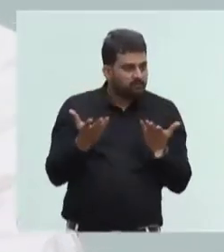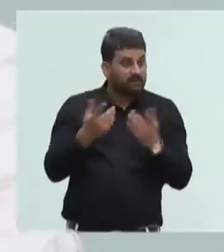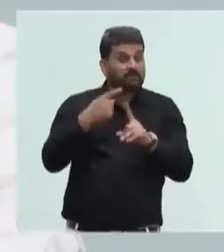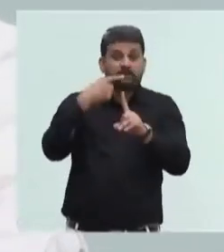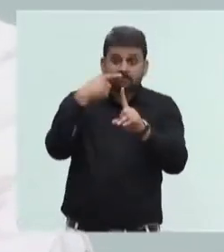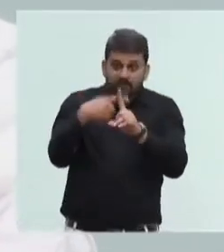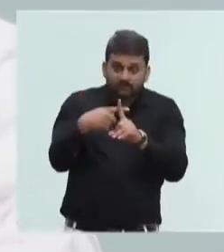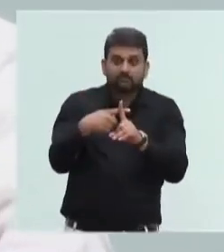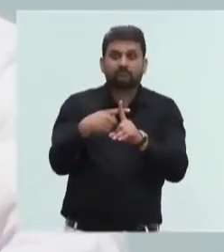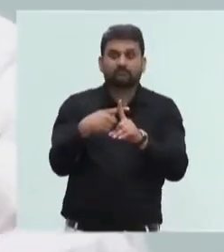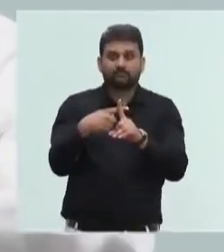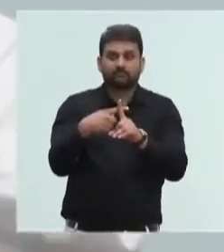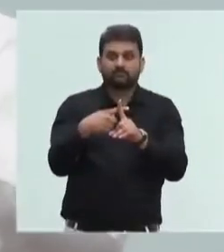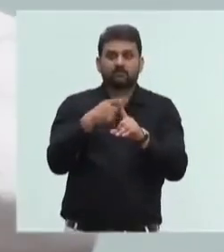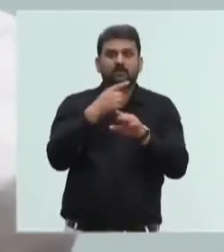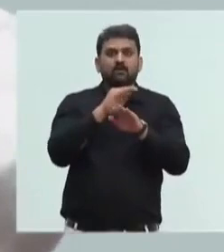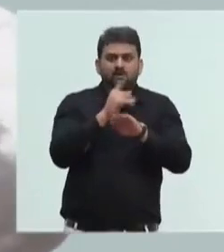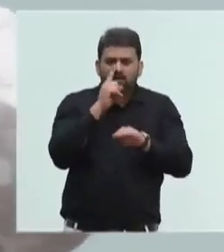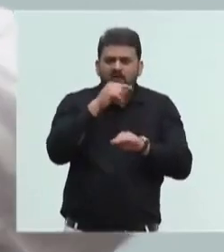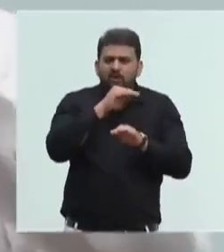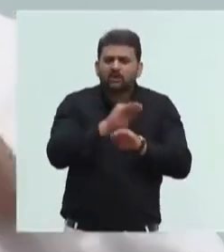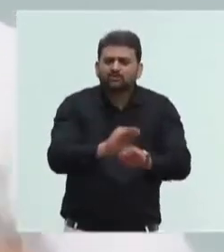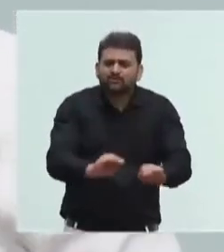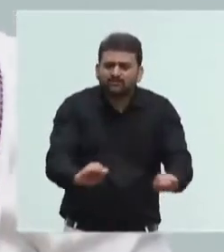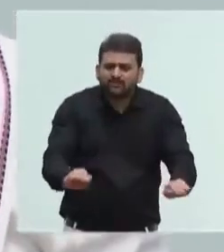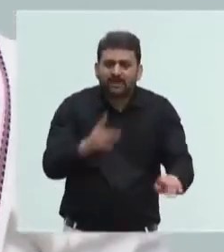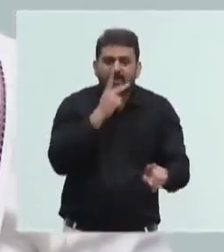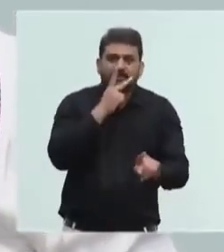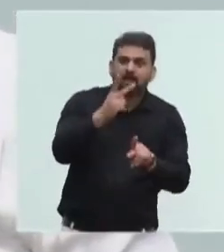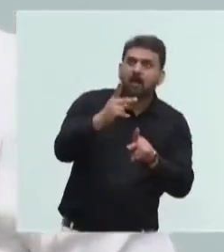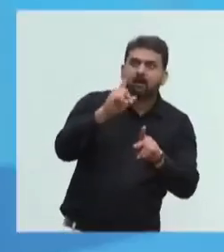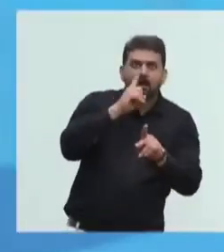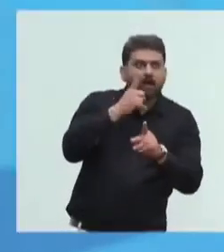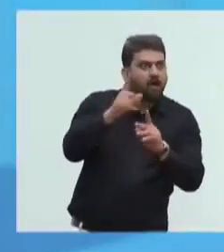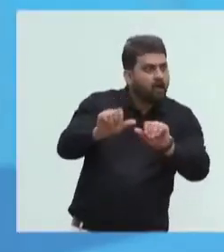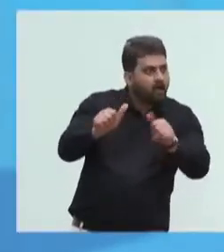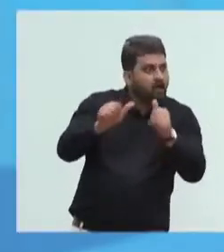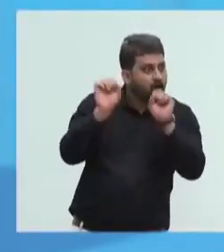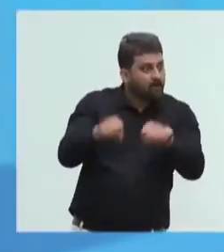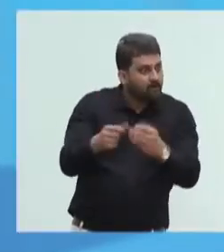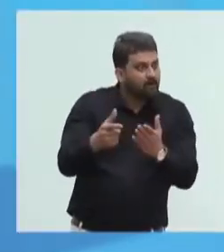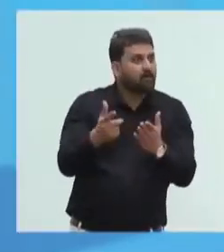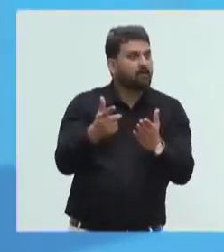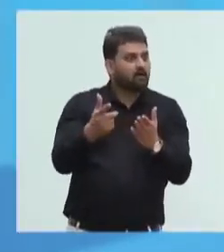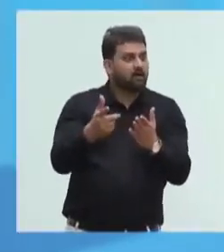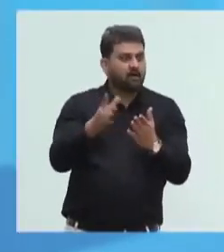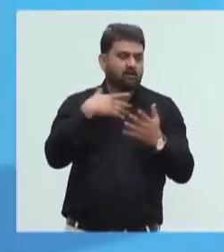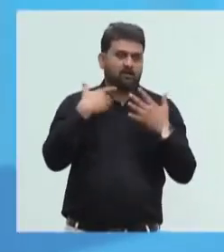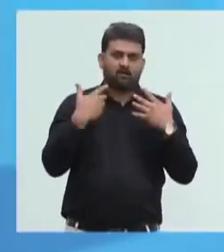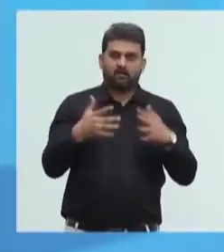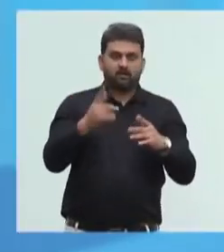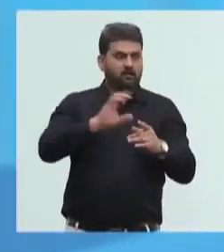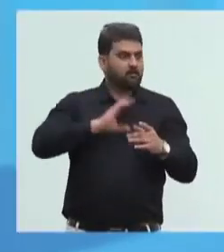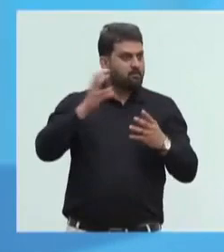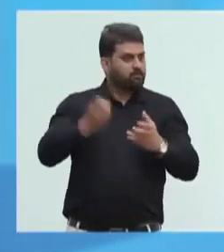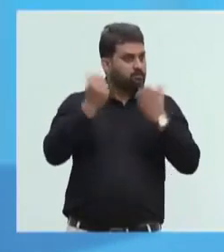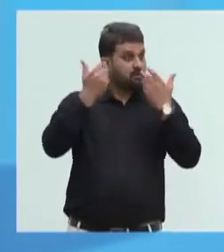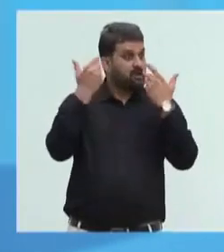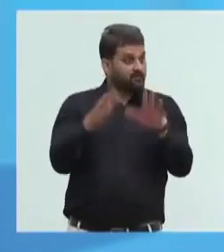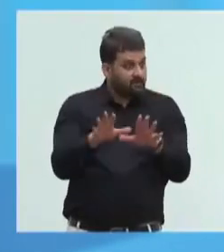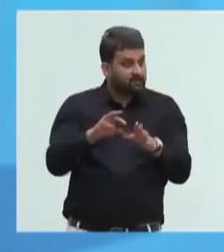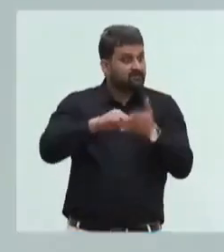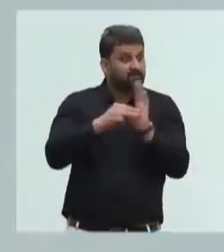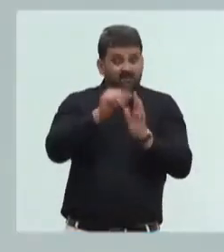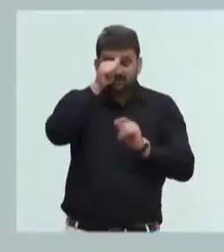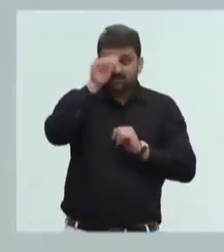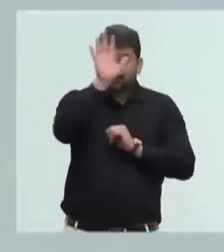आप छोटी छोटी बच्चियों के लिए भी एक प्रेरणा है आपने साबित कर दिया है कि